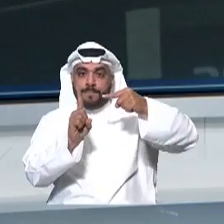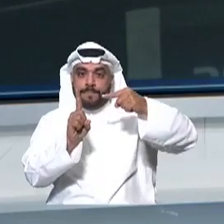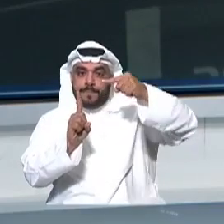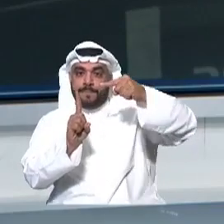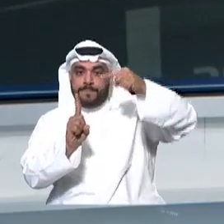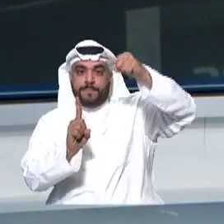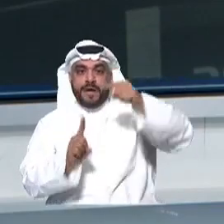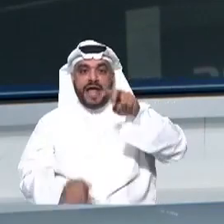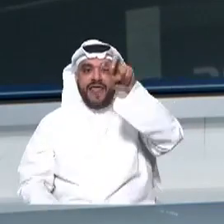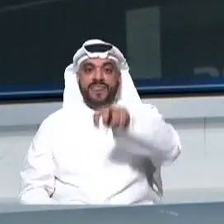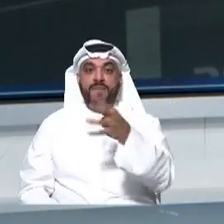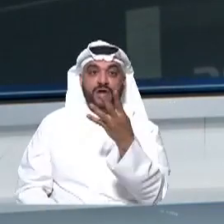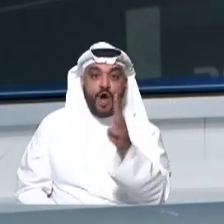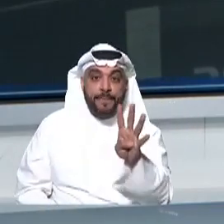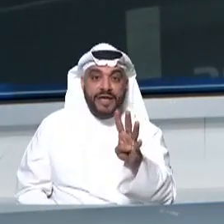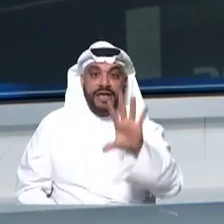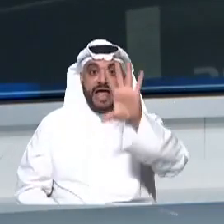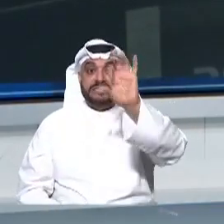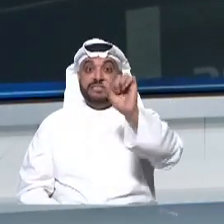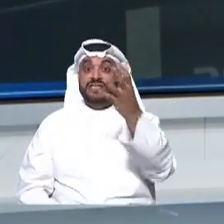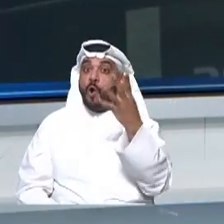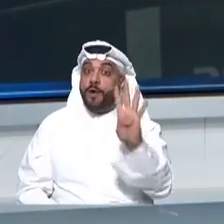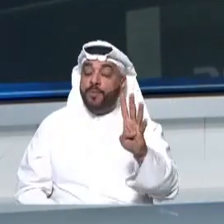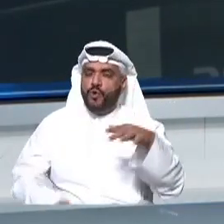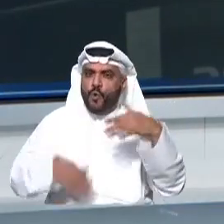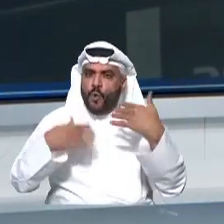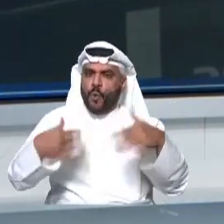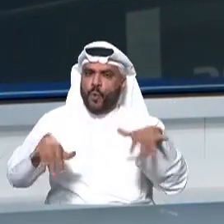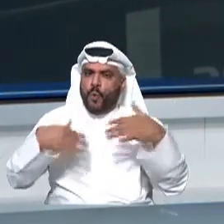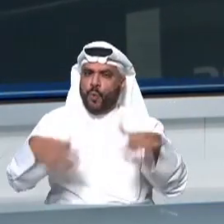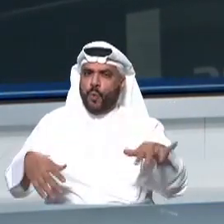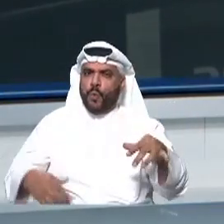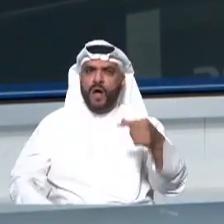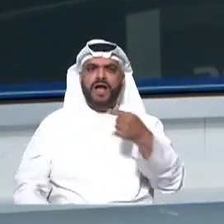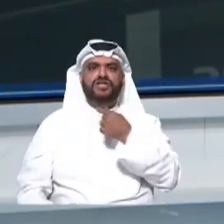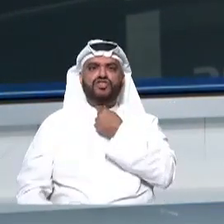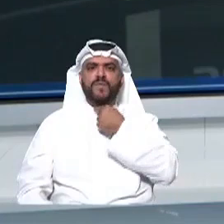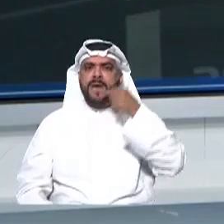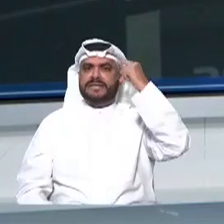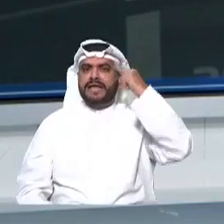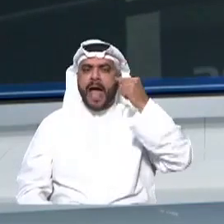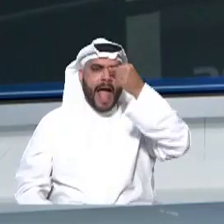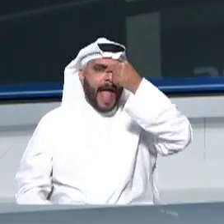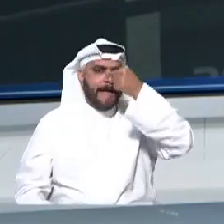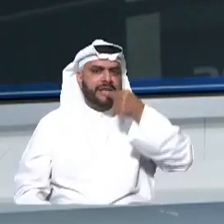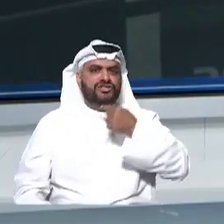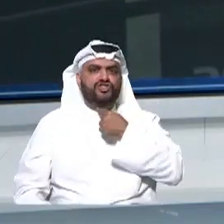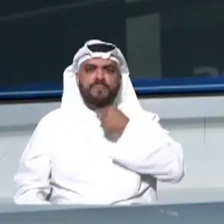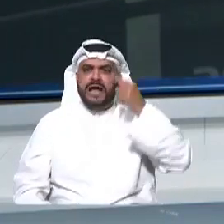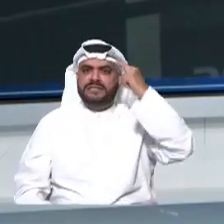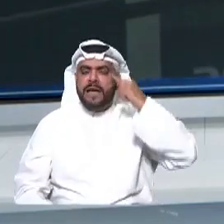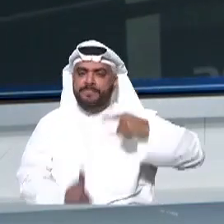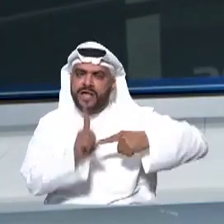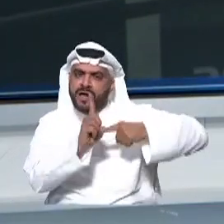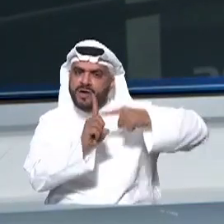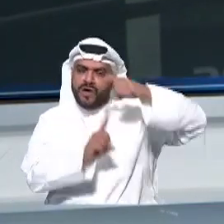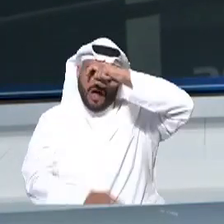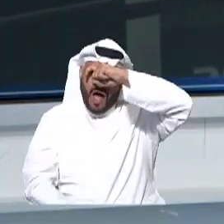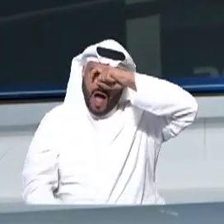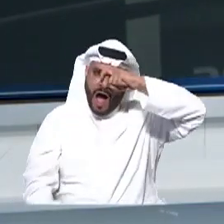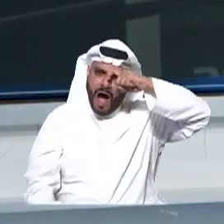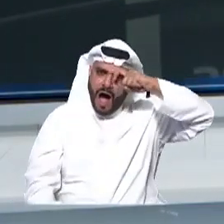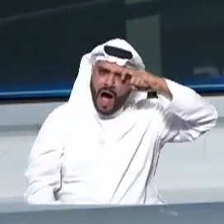إلى 48 و 49 درجة مئوية عطلة نهاية الأسبوع. أعزائي المشاهدين، بشكل عام شديدة الحرارة وطقس